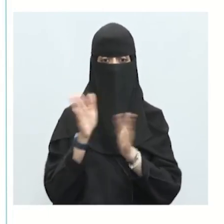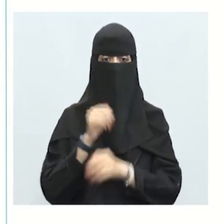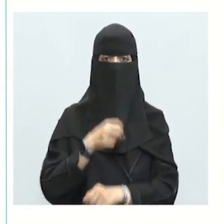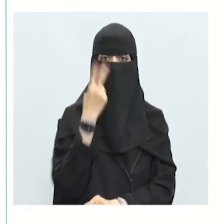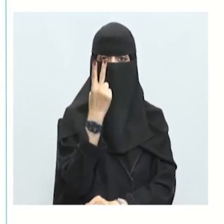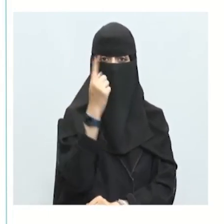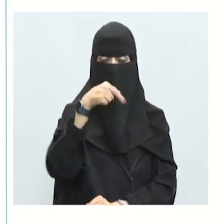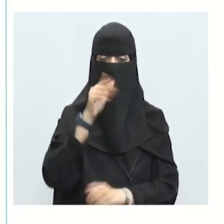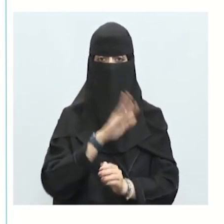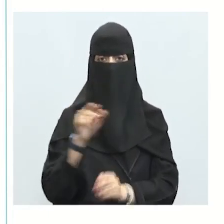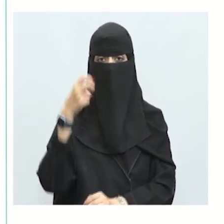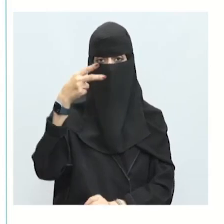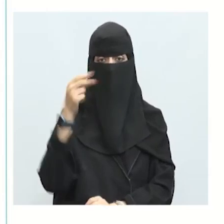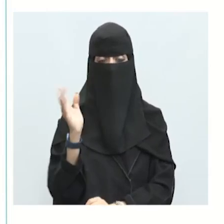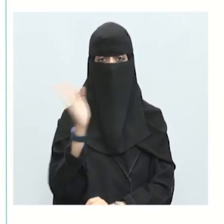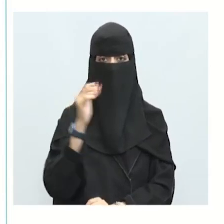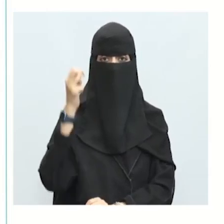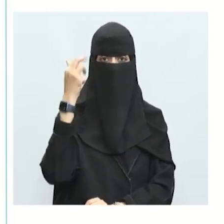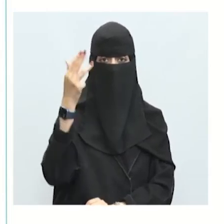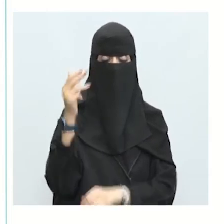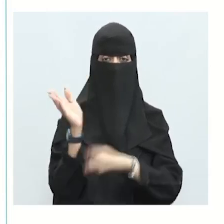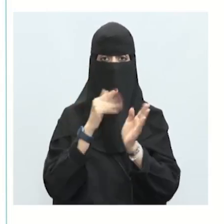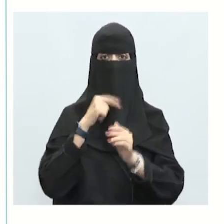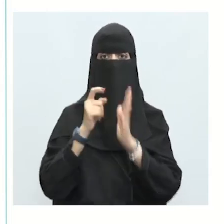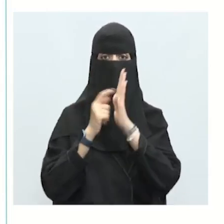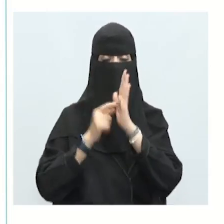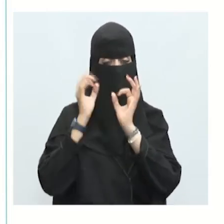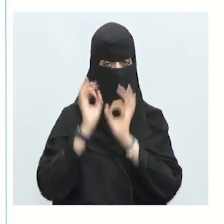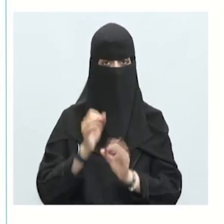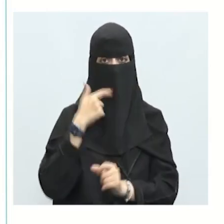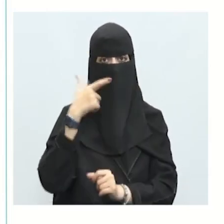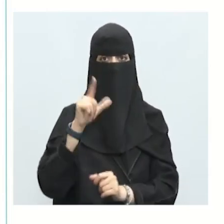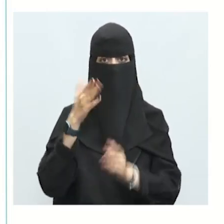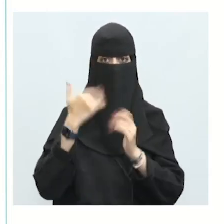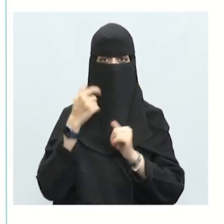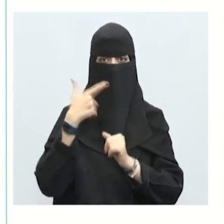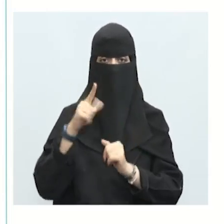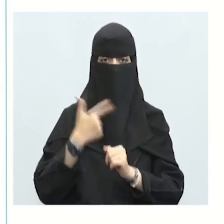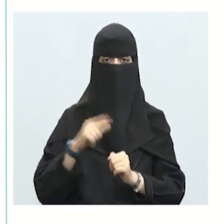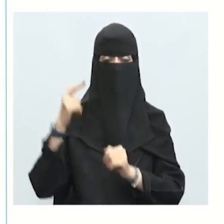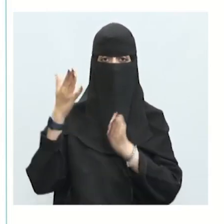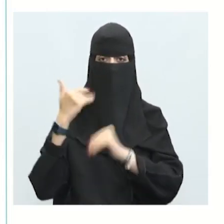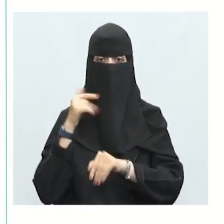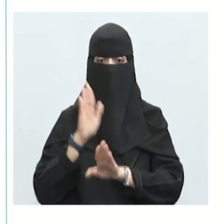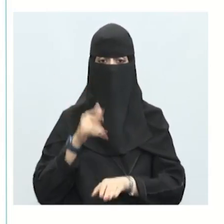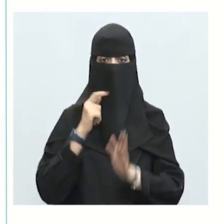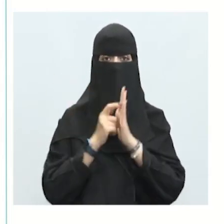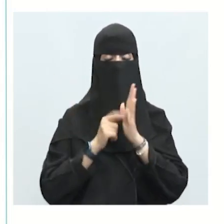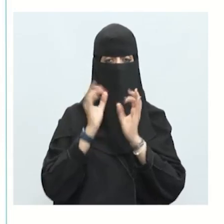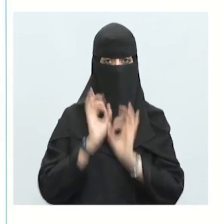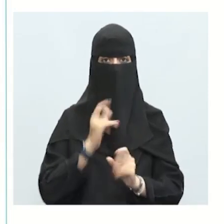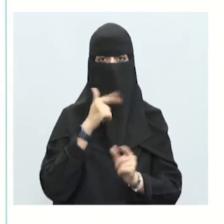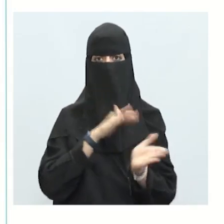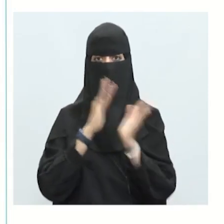12 اكبر من التس تثم تحقق الشرط ترو ترو اند ترو فهنا تحقق الشرط